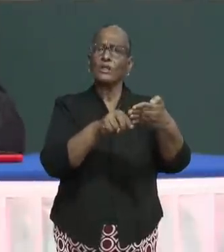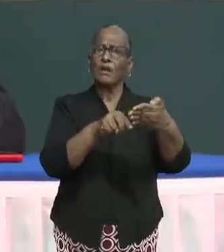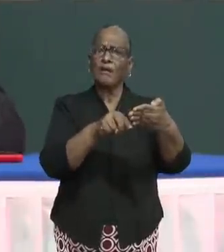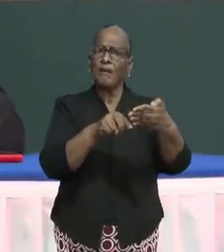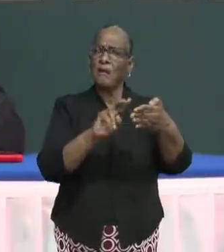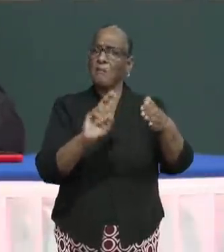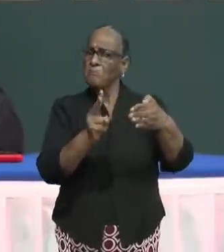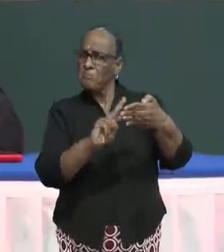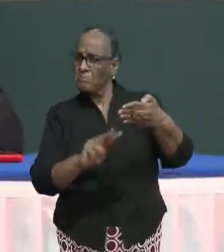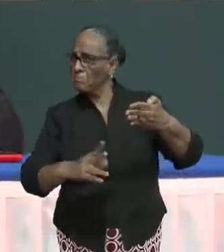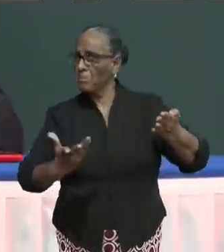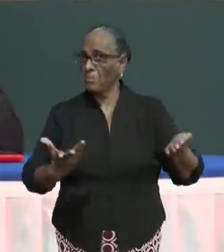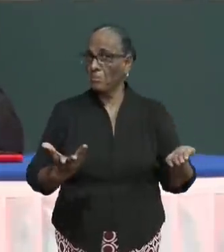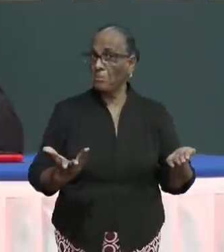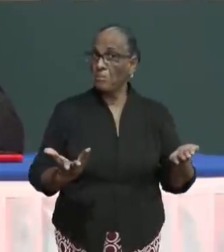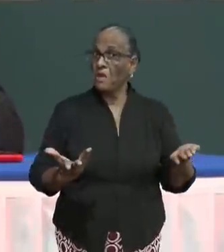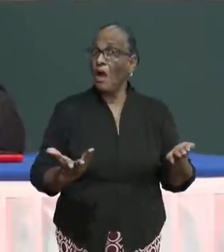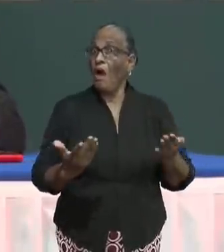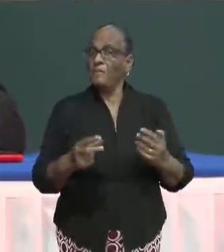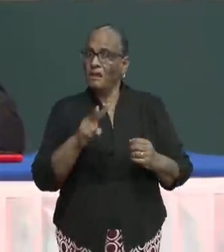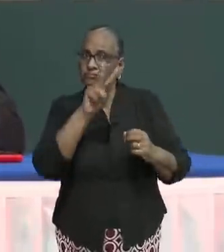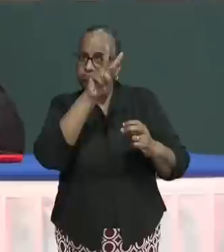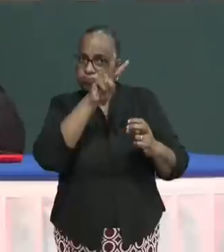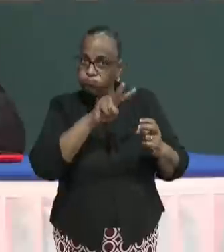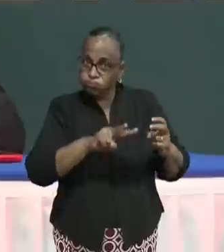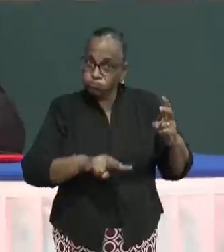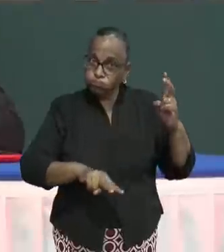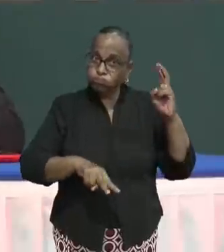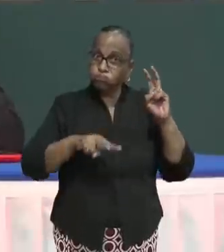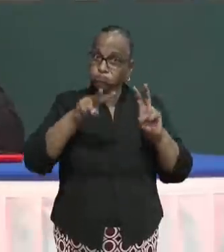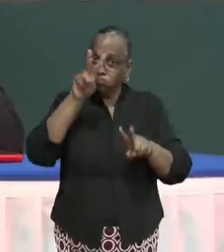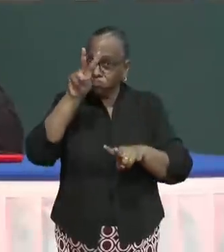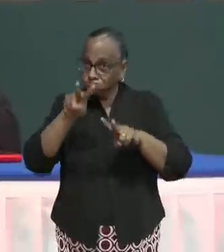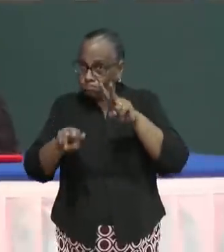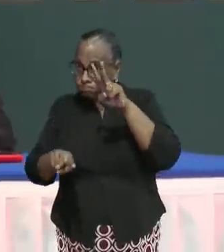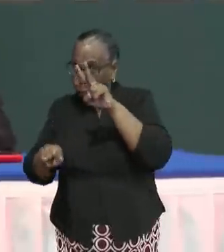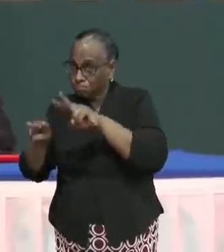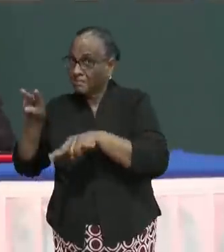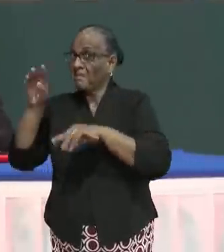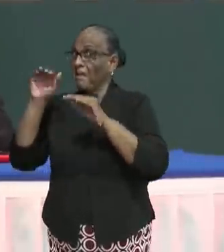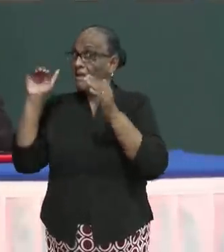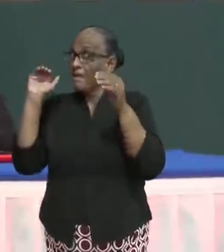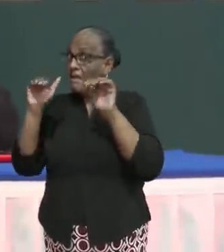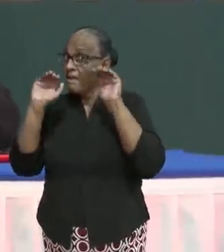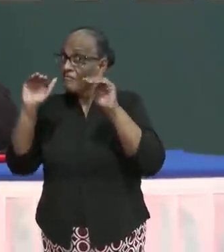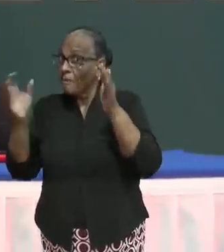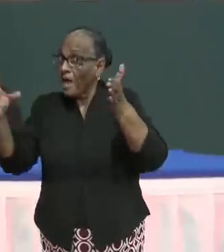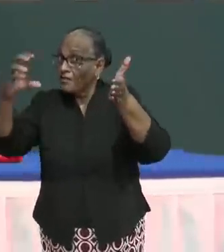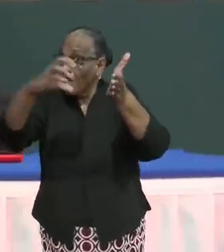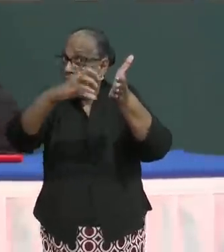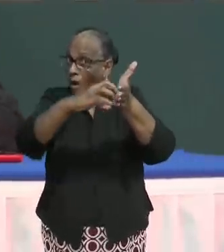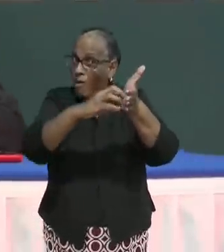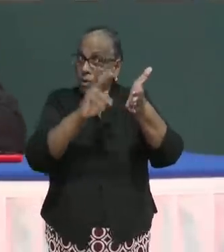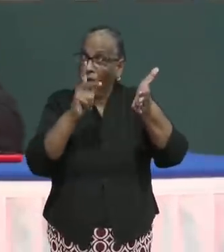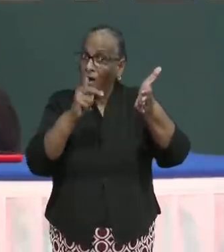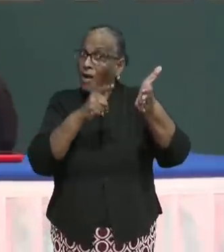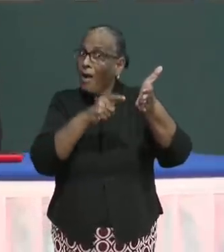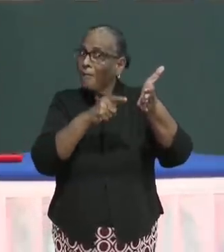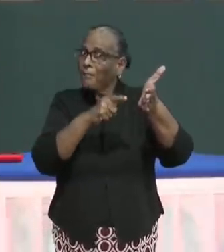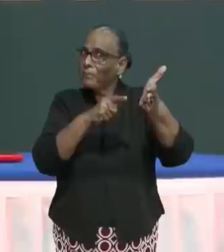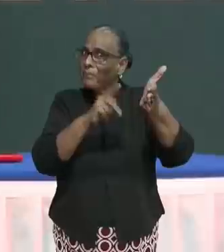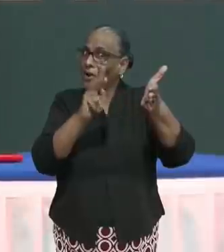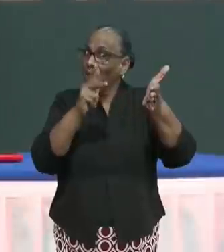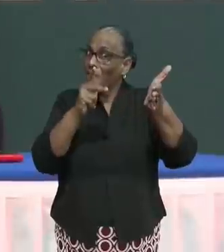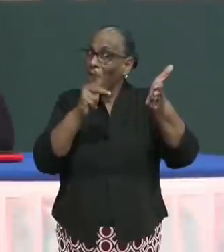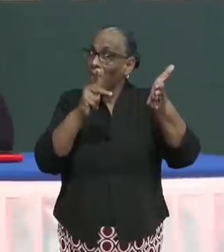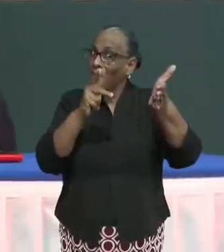omdat je go door wans screening en wans check if a informatie sier gip unu omdat was tell you want to frak dap dap